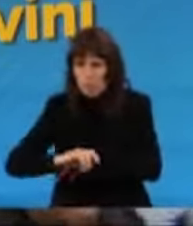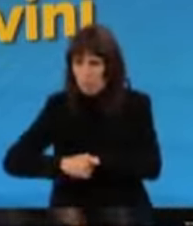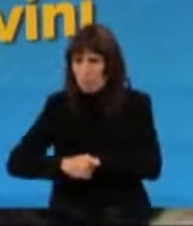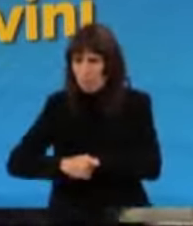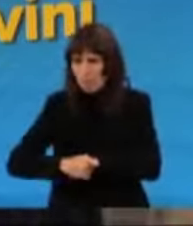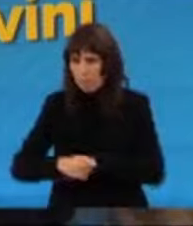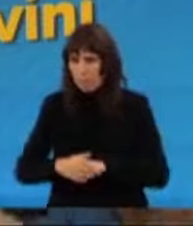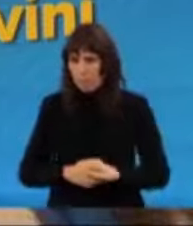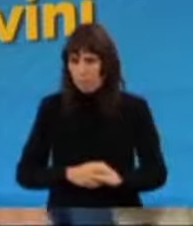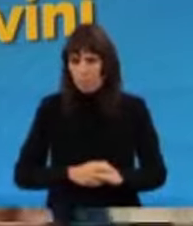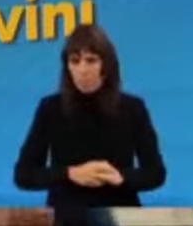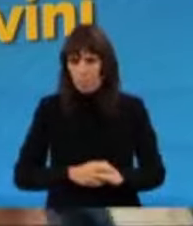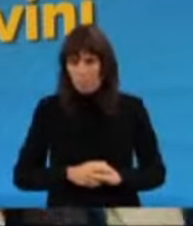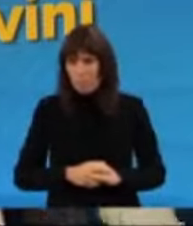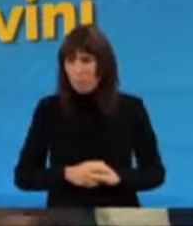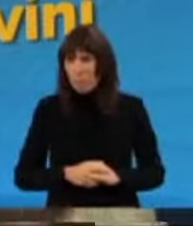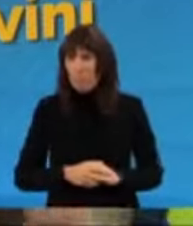La sinistra europea